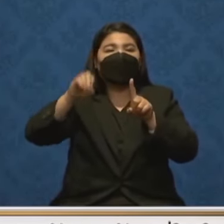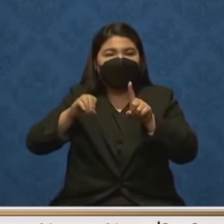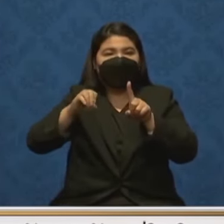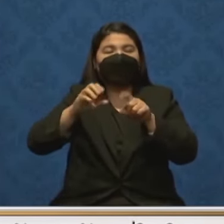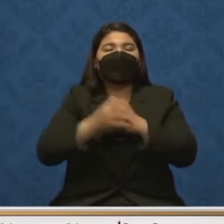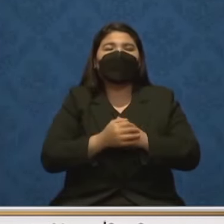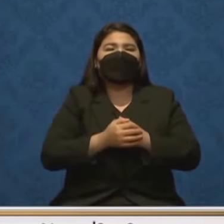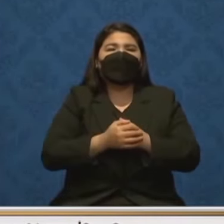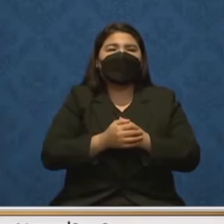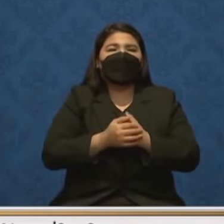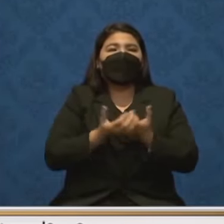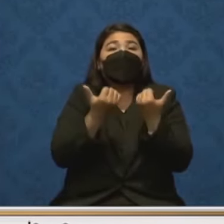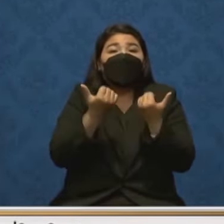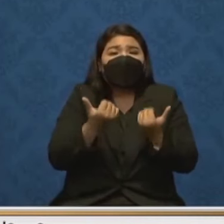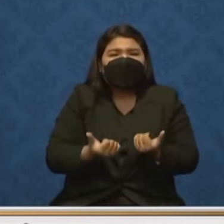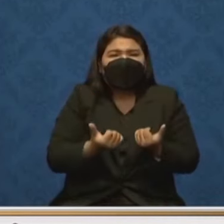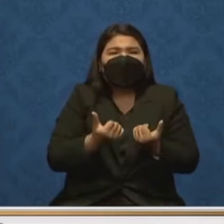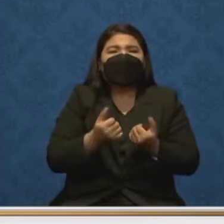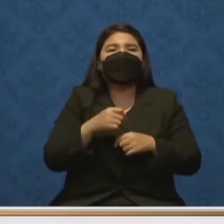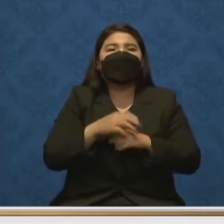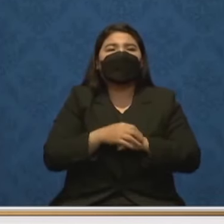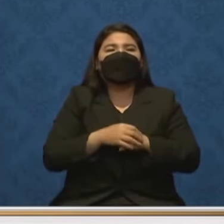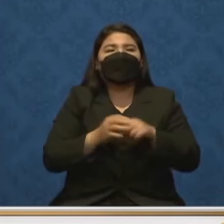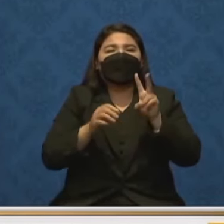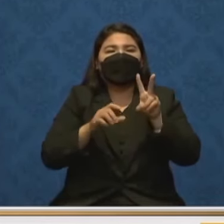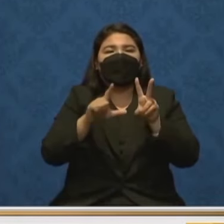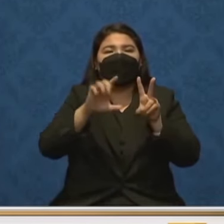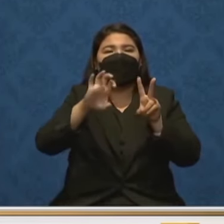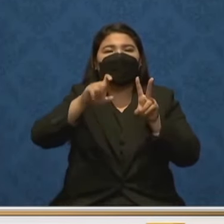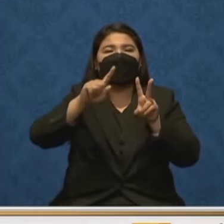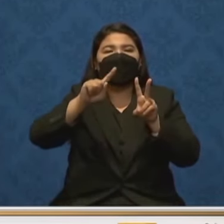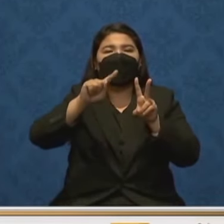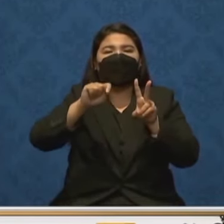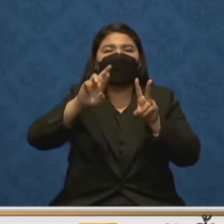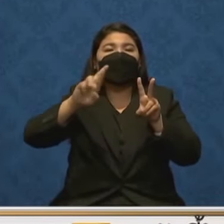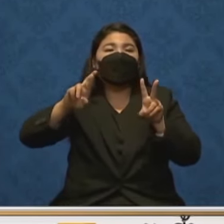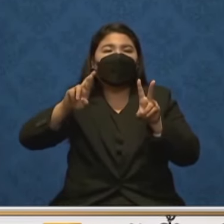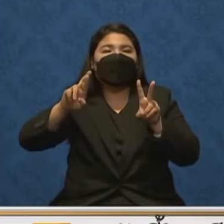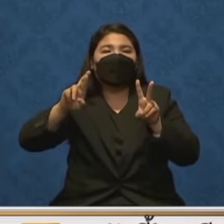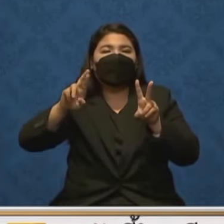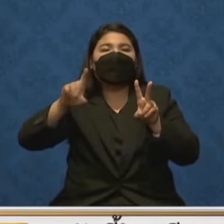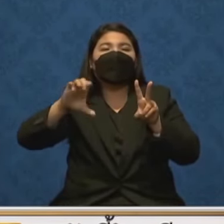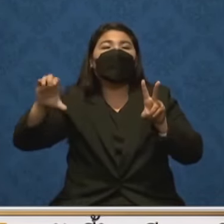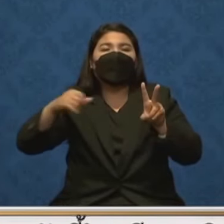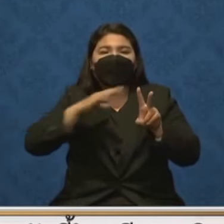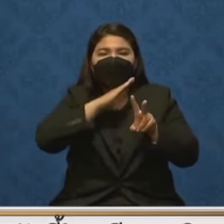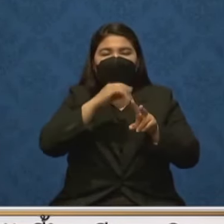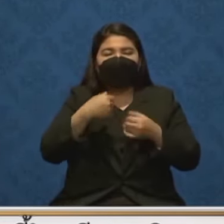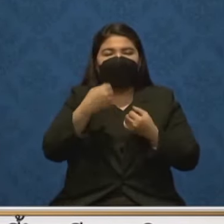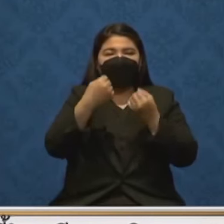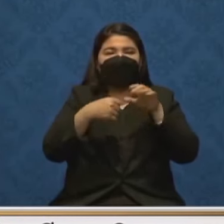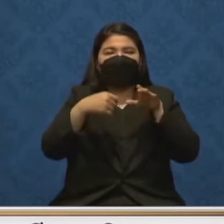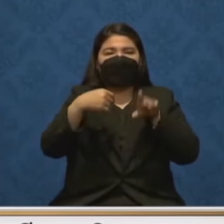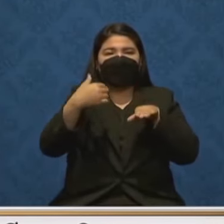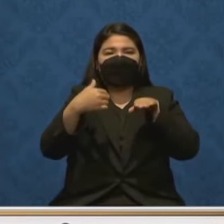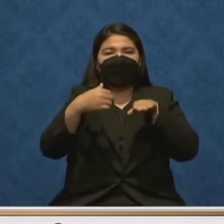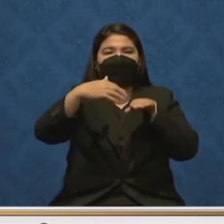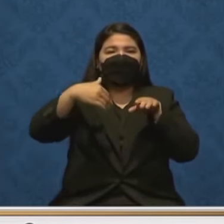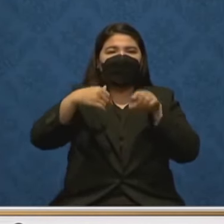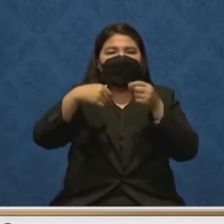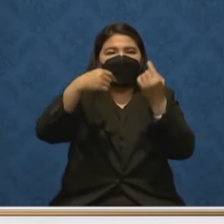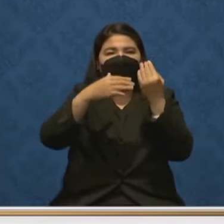ในยุคที่น้ำมันราคาสองลิตรร้อยค่ะท่านประธานถ้าอยู่ในกรุงเทพฯปวนรอบสนามหลวงแป๊บเดียวก็หมดแต่นี่ให้ใช้ 1